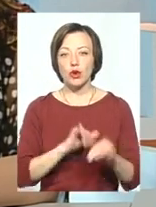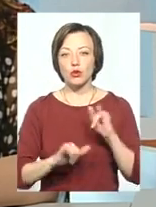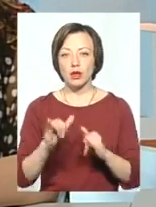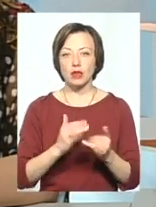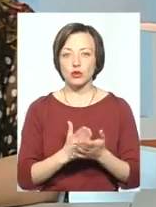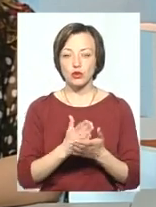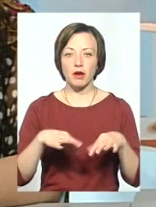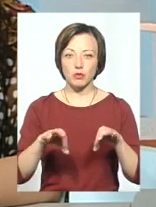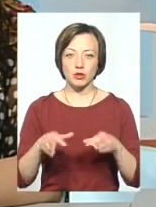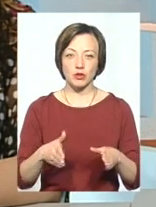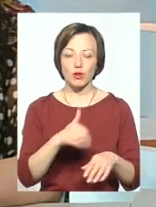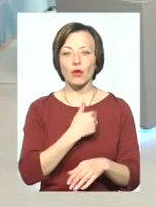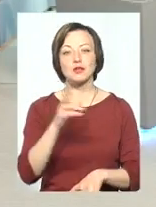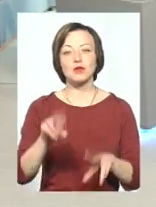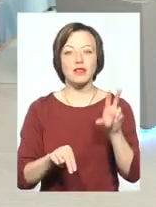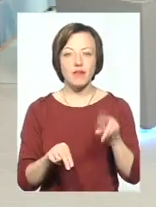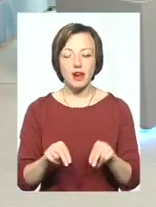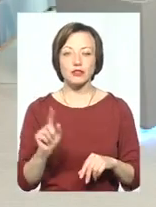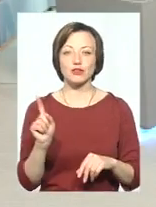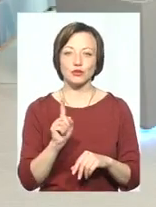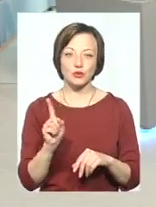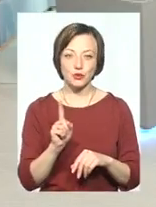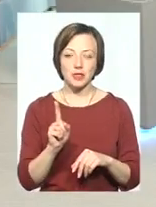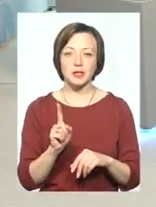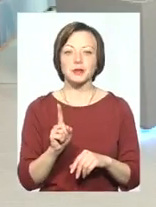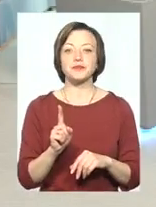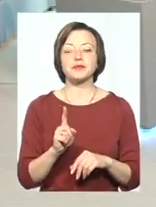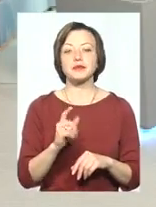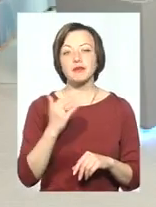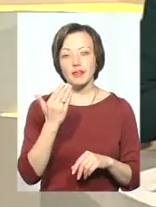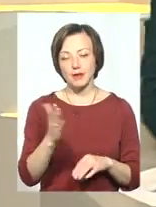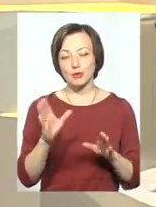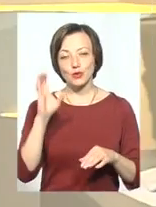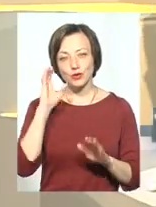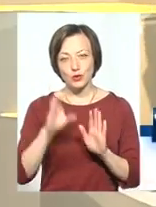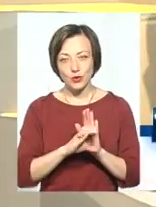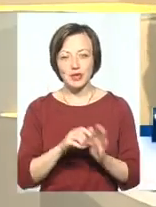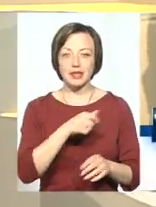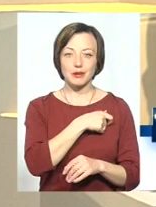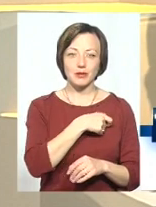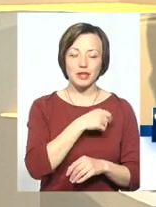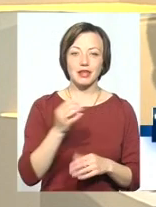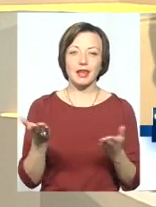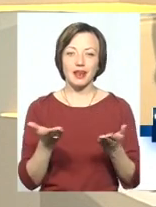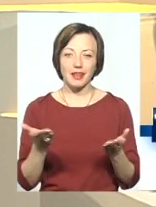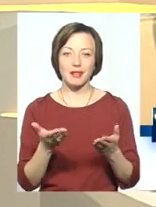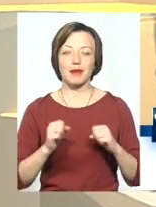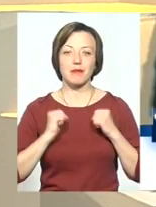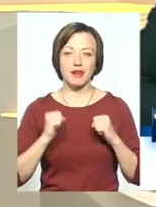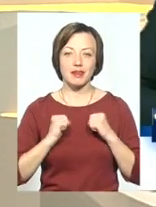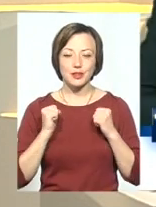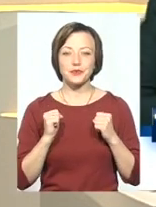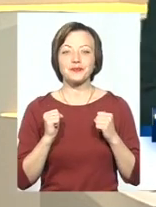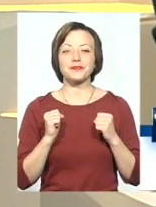служба автомобільних сказала контракт. сподіватися, що чиновники будуть слухати депутатів, які намагаються